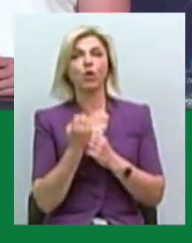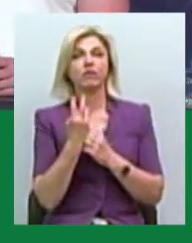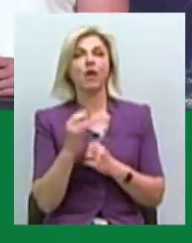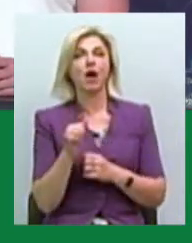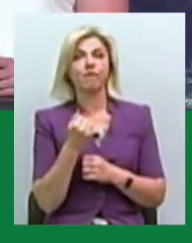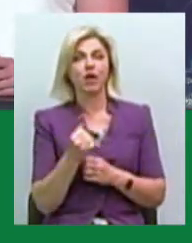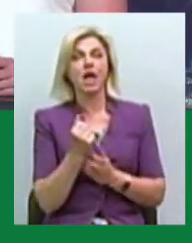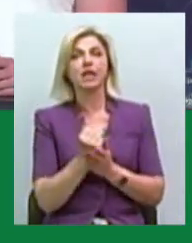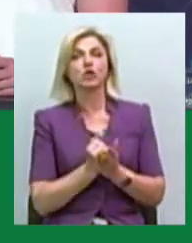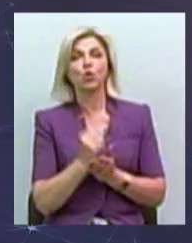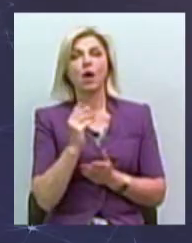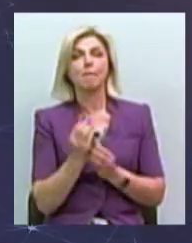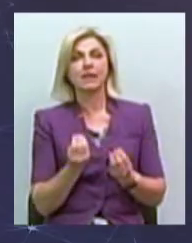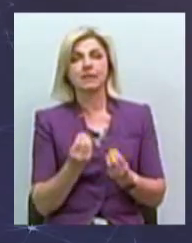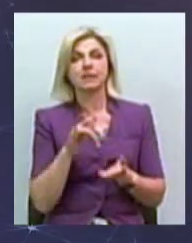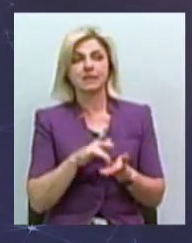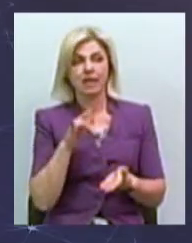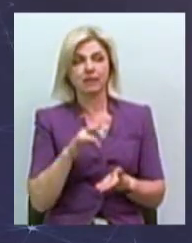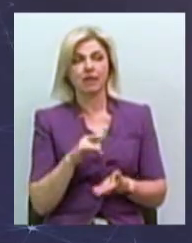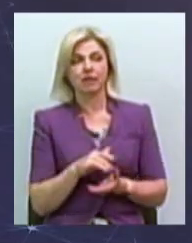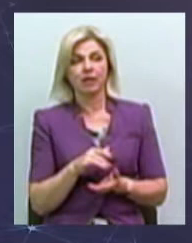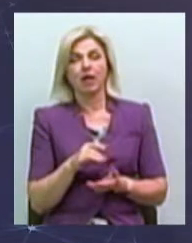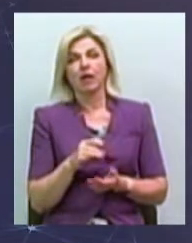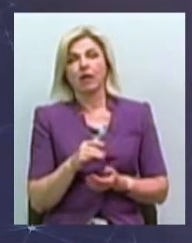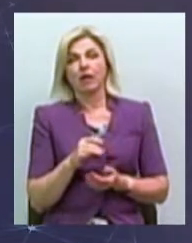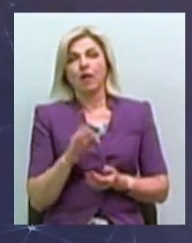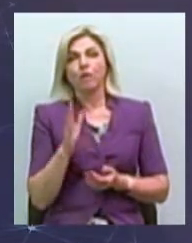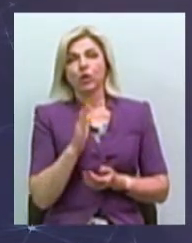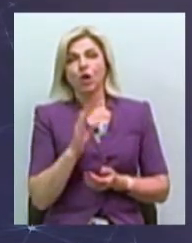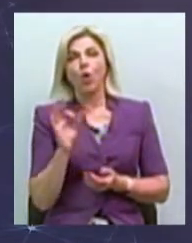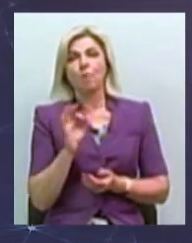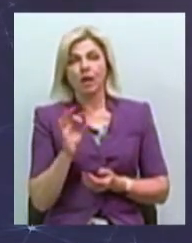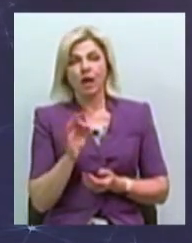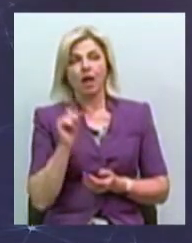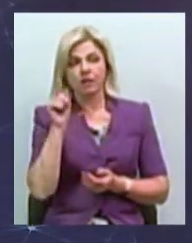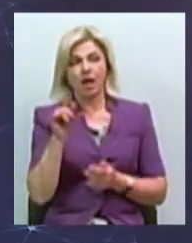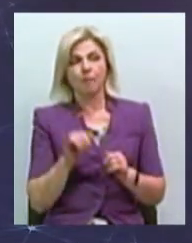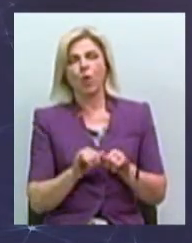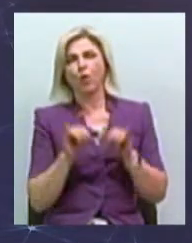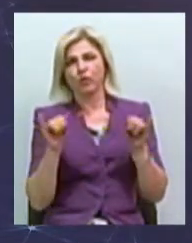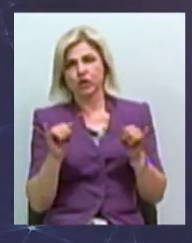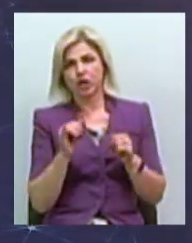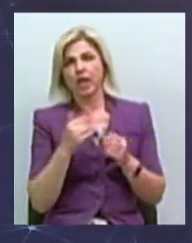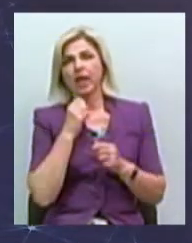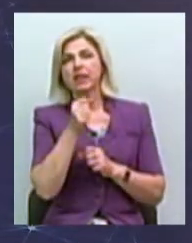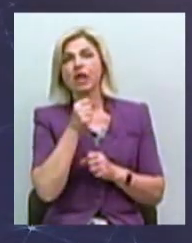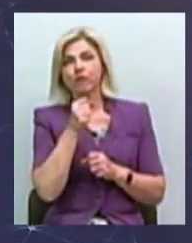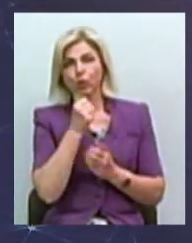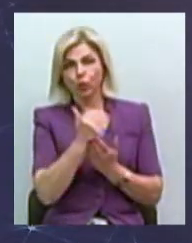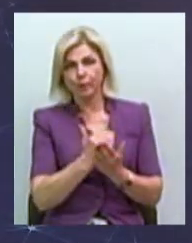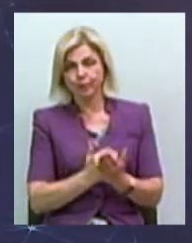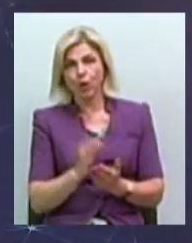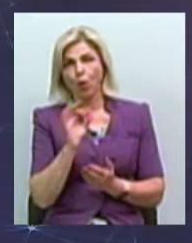ресурс «Бізнес-Цензор» навів слова міністра інфраструктури України Володимира Омеляна, там розширене інтерв'ю його вони навели. Зокрема,